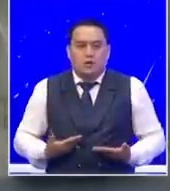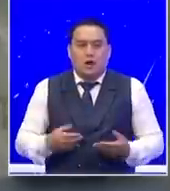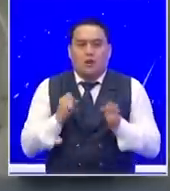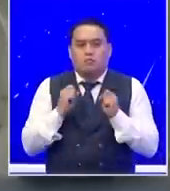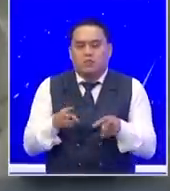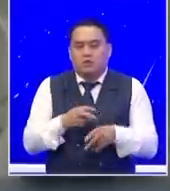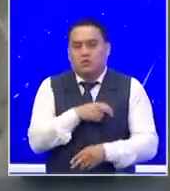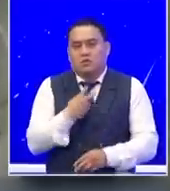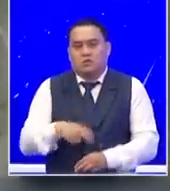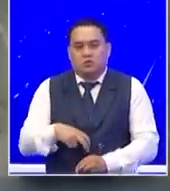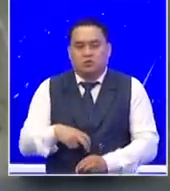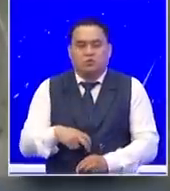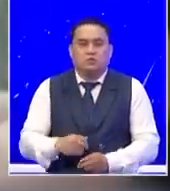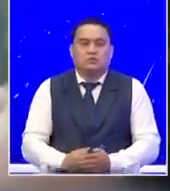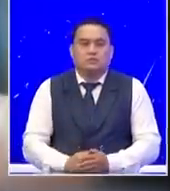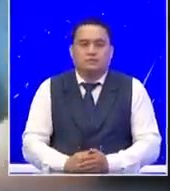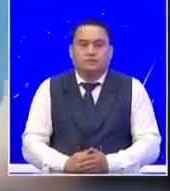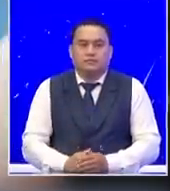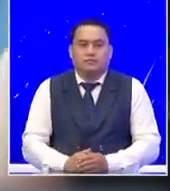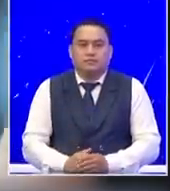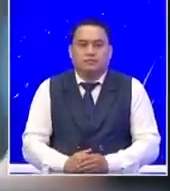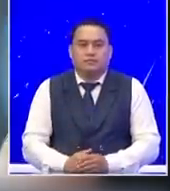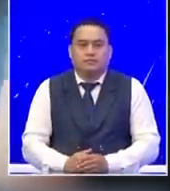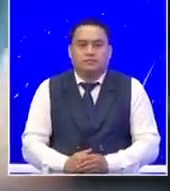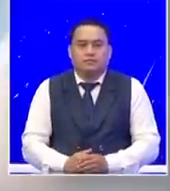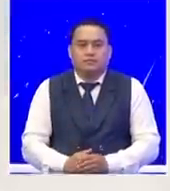жатқанын көрсетеді, дейді графист Гагачидзе.